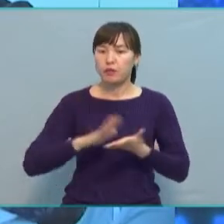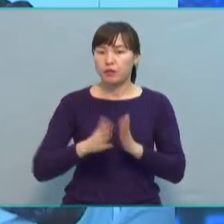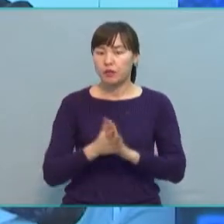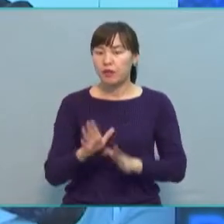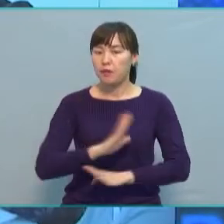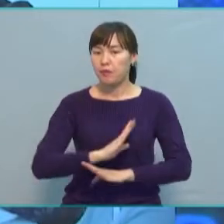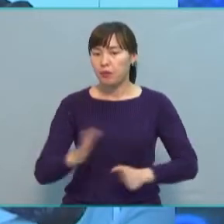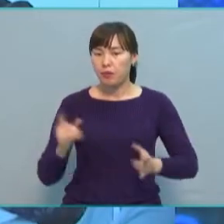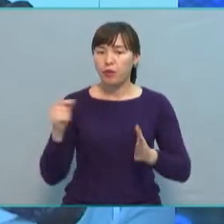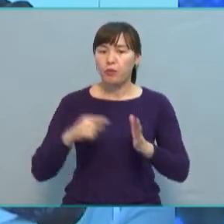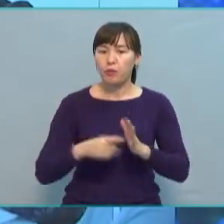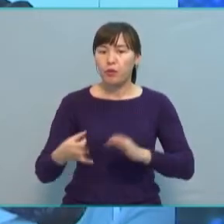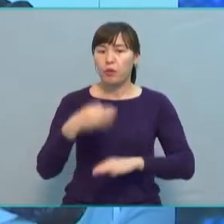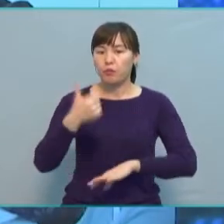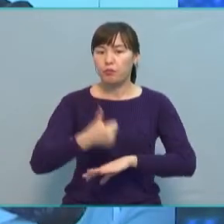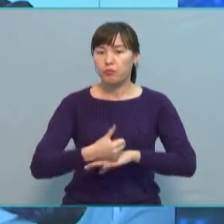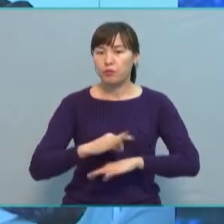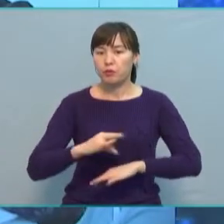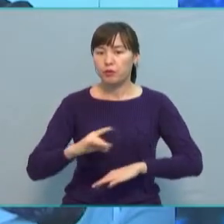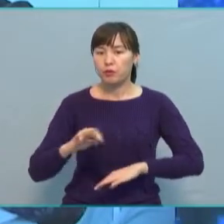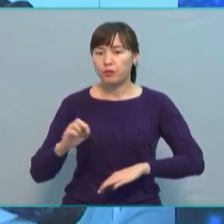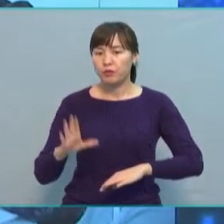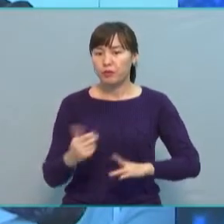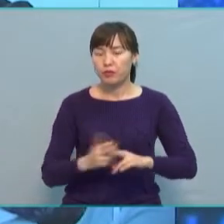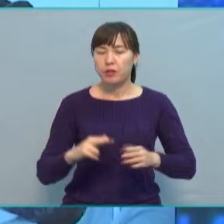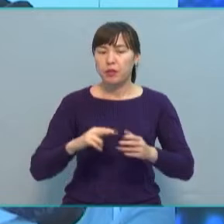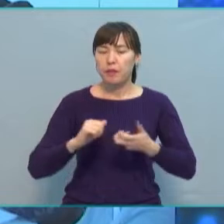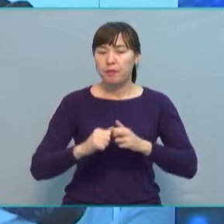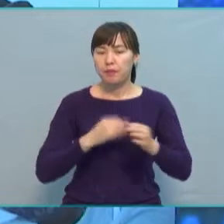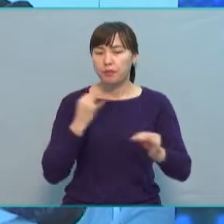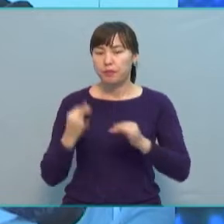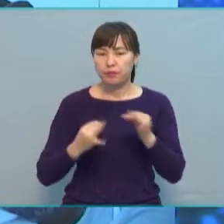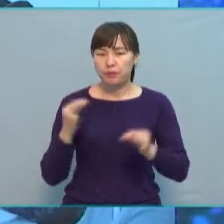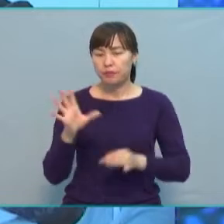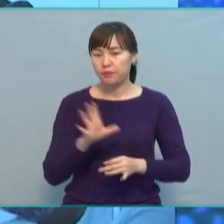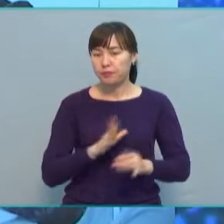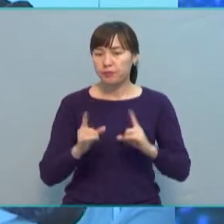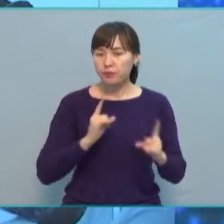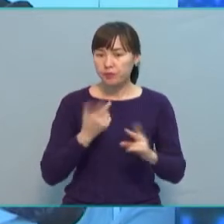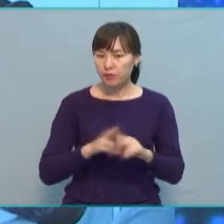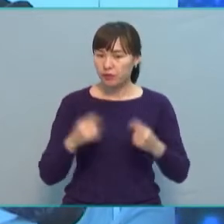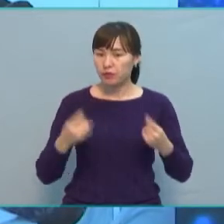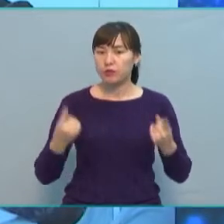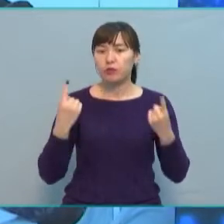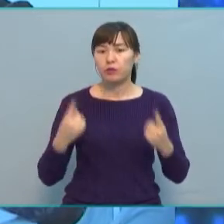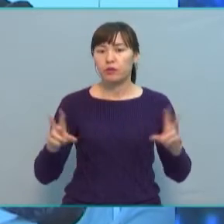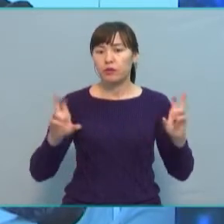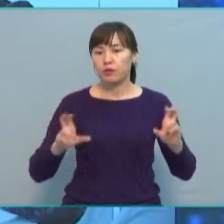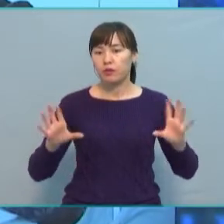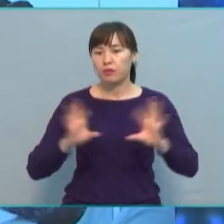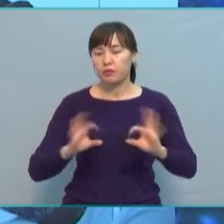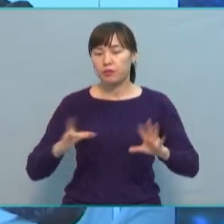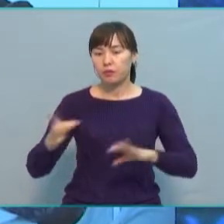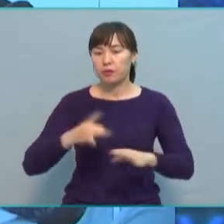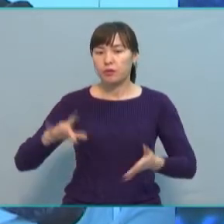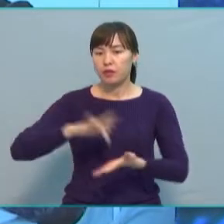салдарды болдырмау мақсатында аймақ басшысы Өмірзақ Шөкеев осы мәселелерді талқылап талдады. Жиында бұдан өзге де ауқымды тақырып қозғалып,